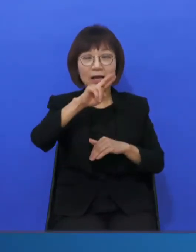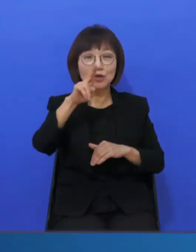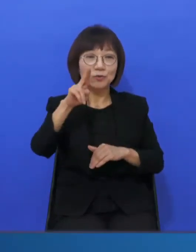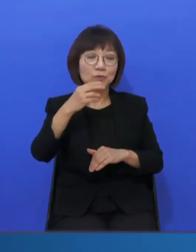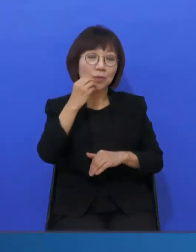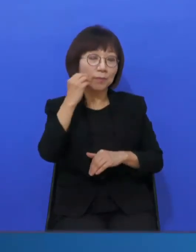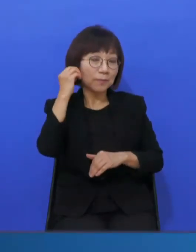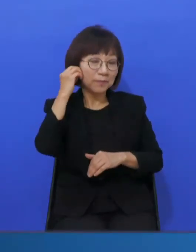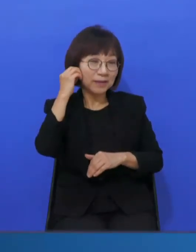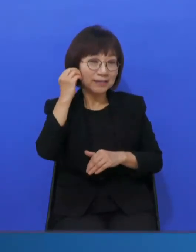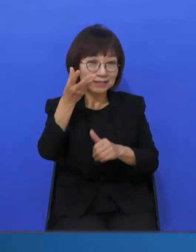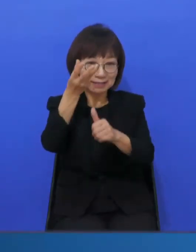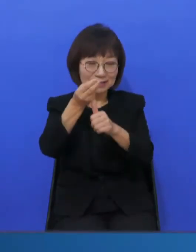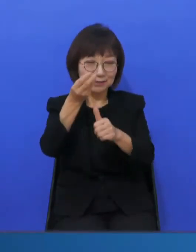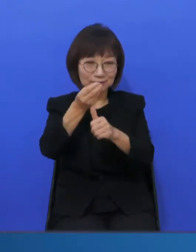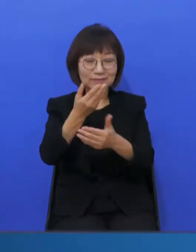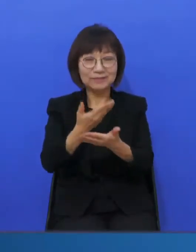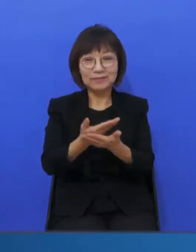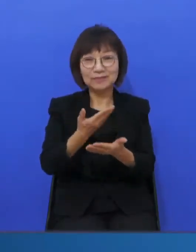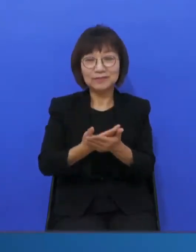홈페이지에서 다운받을 수 있습니다.